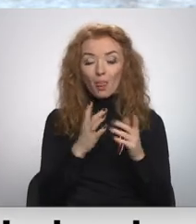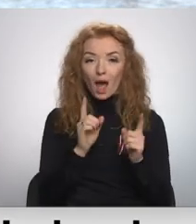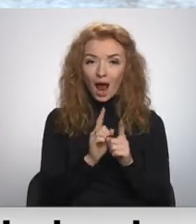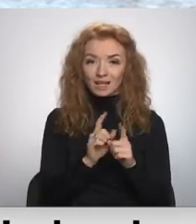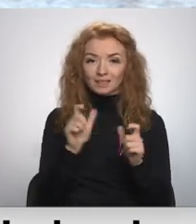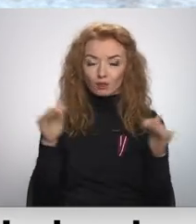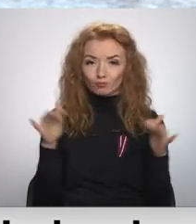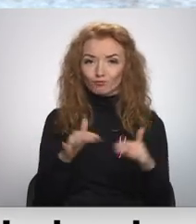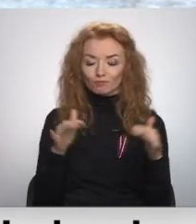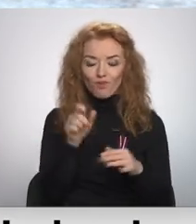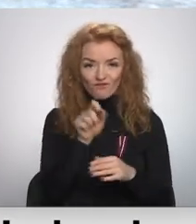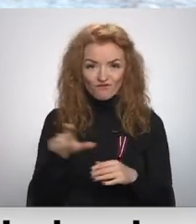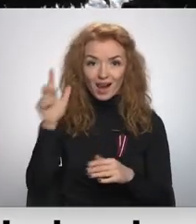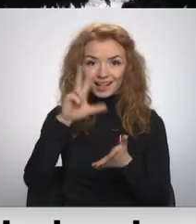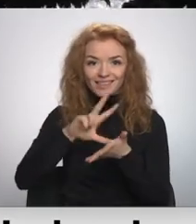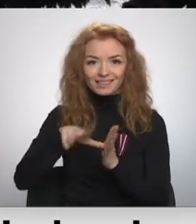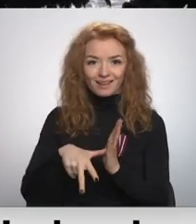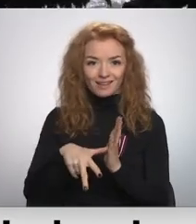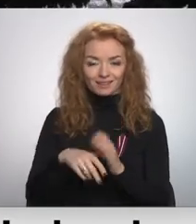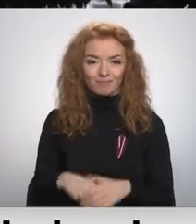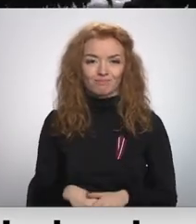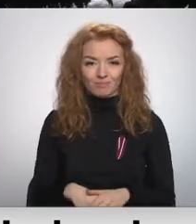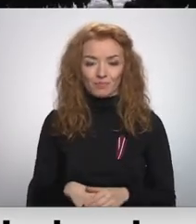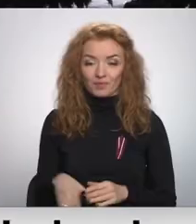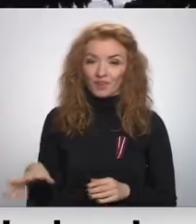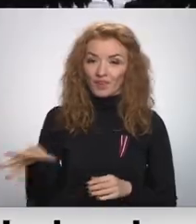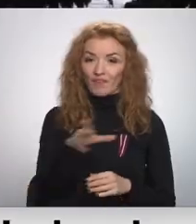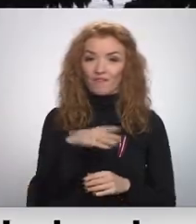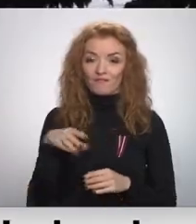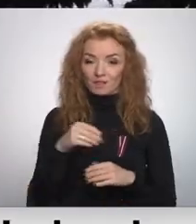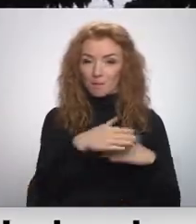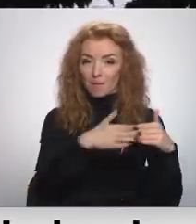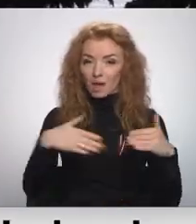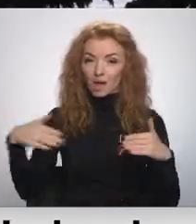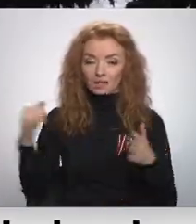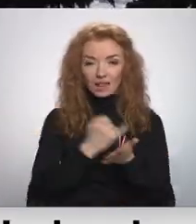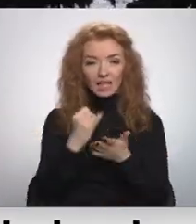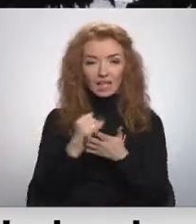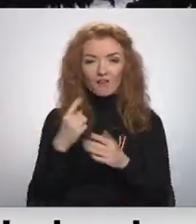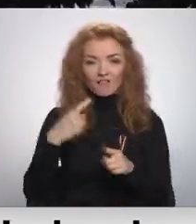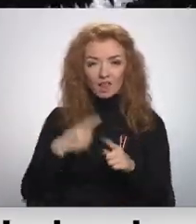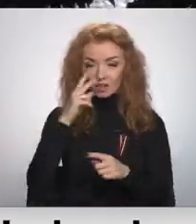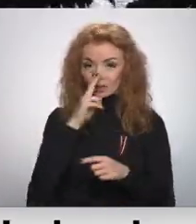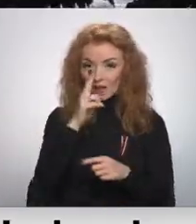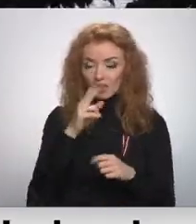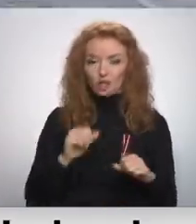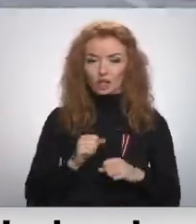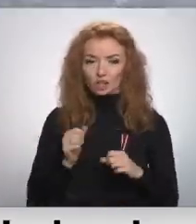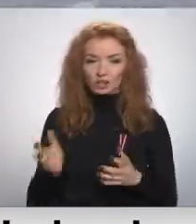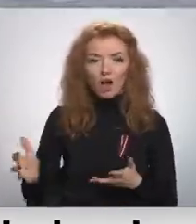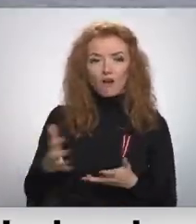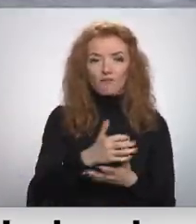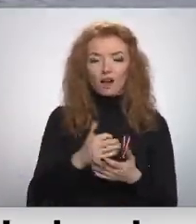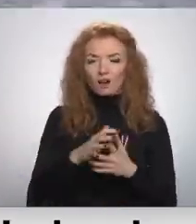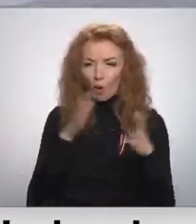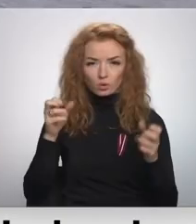ir pieaugusi vairāk kā 3 reizes. Visa Kolkas piekraste tiek tīrīta vismaz reizi nedēļā, cenšoties savākt lielāko atkritumu